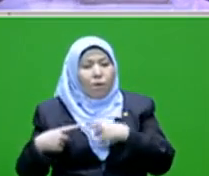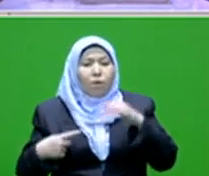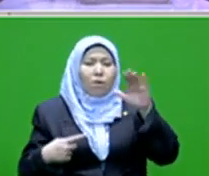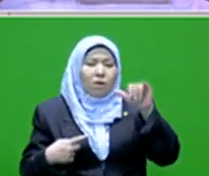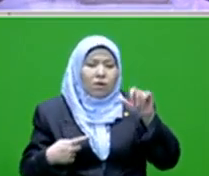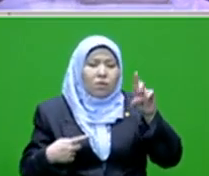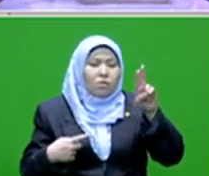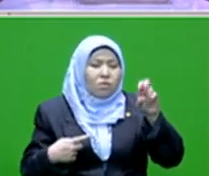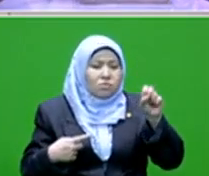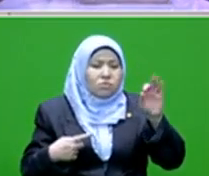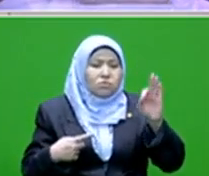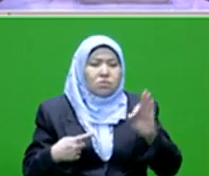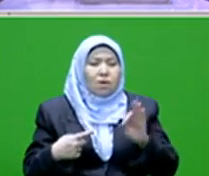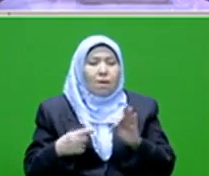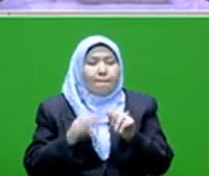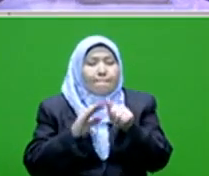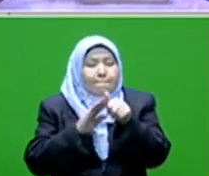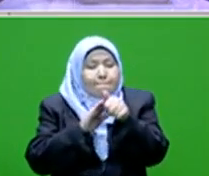يوسف في